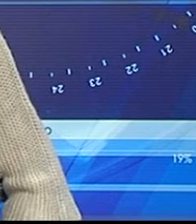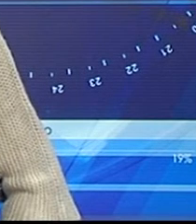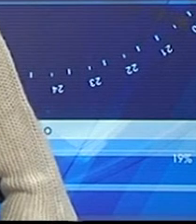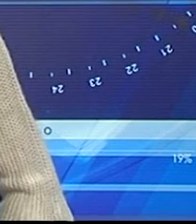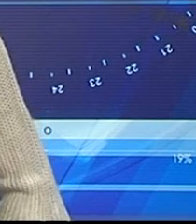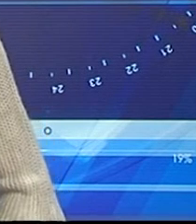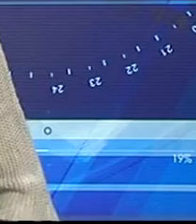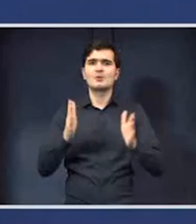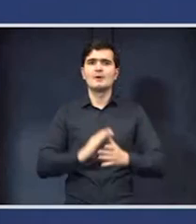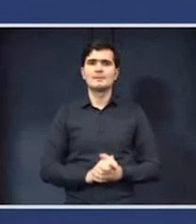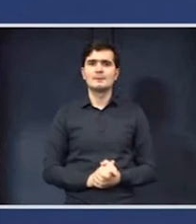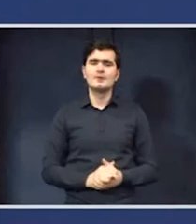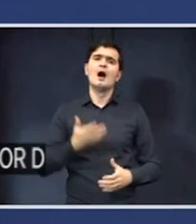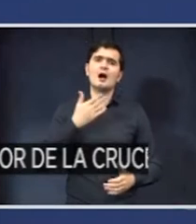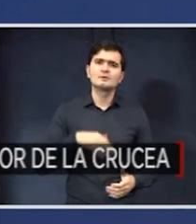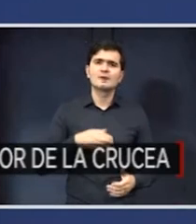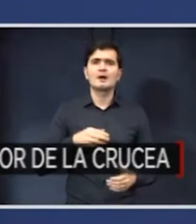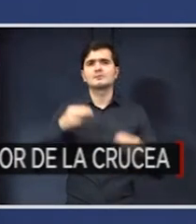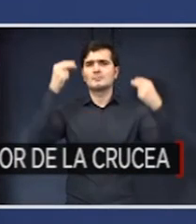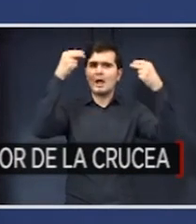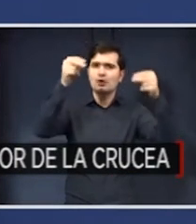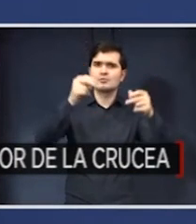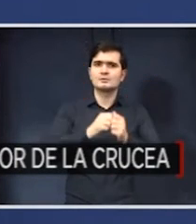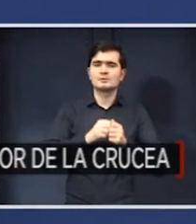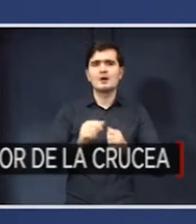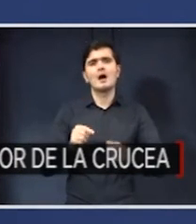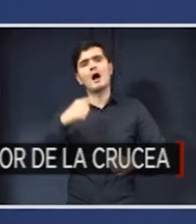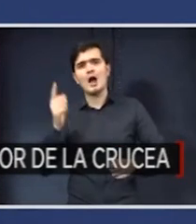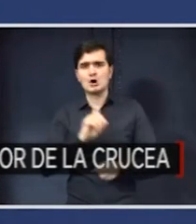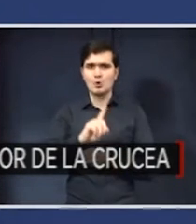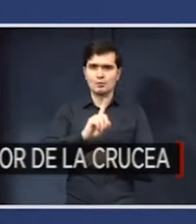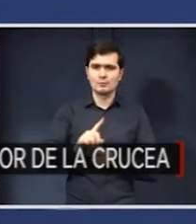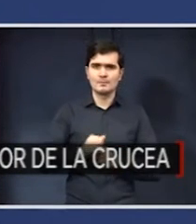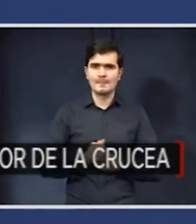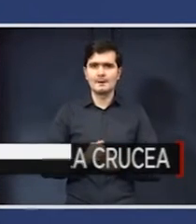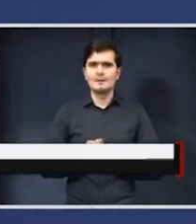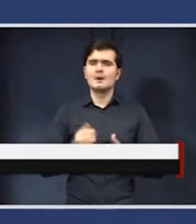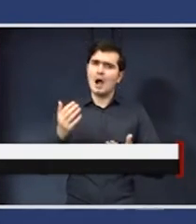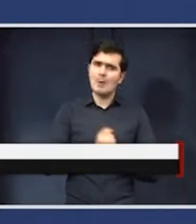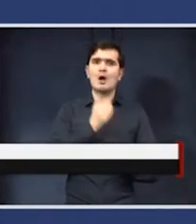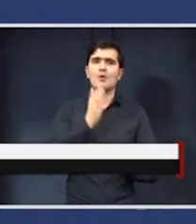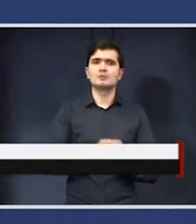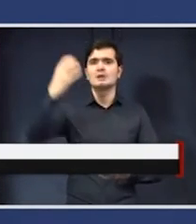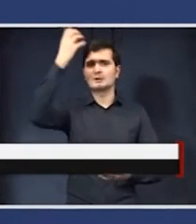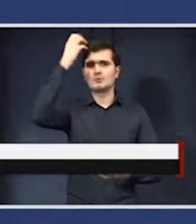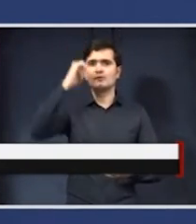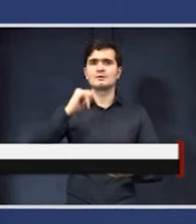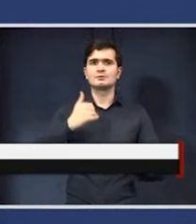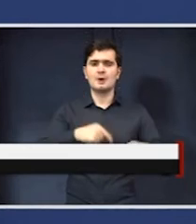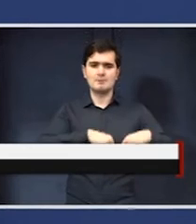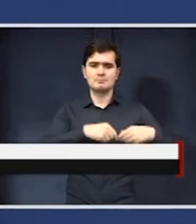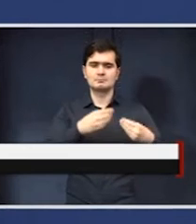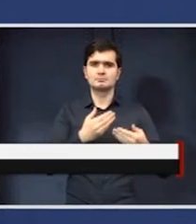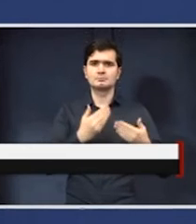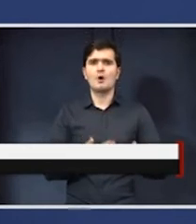problemelor minerilor suceveni. Aș vrea să mai anunț încă un lucru. Am luat, prin hotărâre de guvern, am alocat